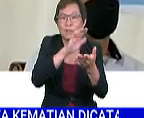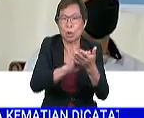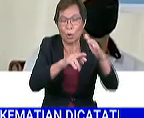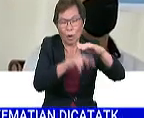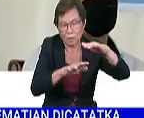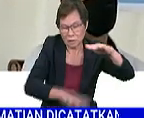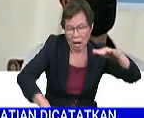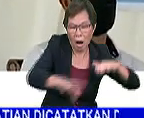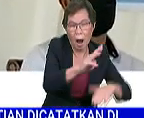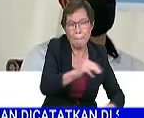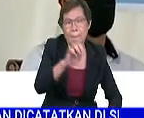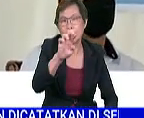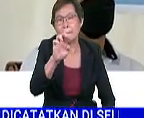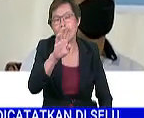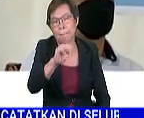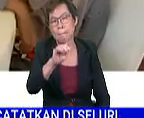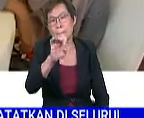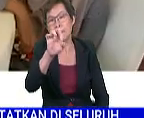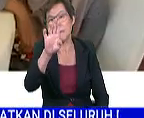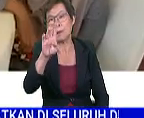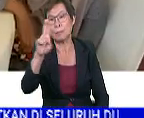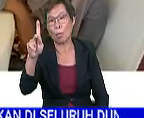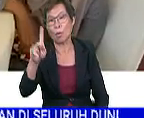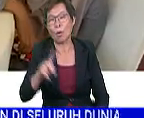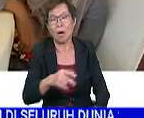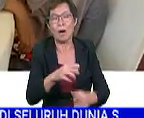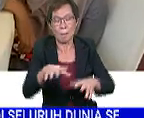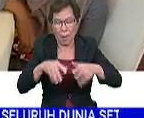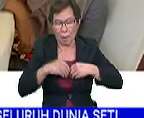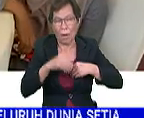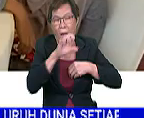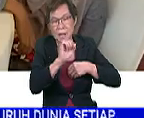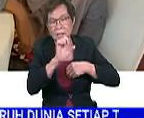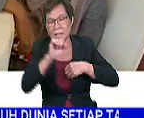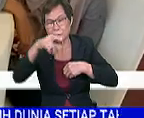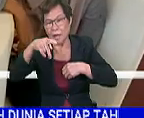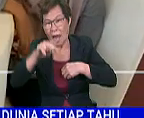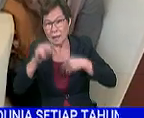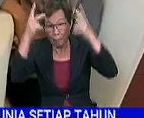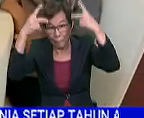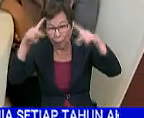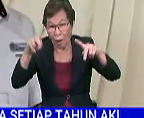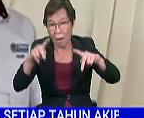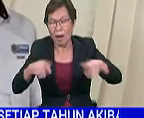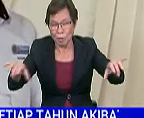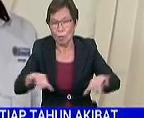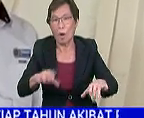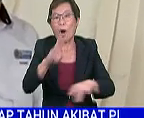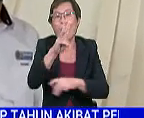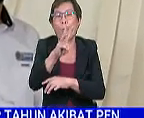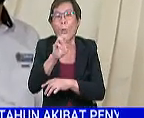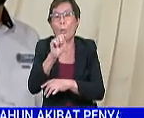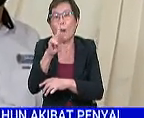kawasan mbuk menerima sumbangan simpan sspm Prime yang dilaksanakan melalui wakalah zakat Negeri Kedah